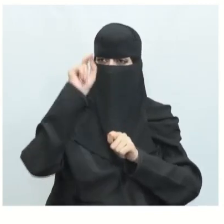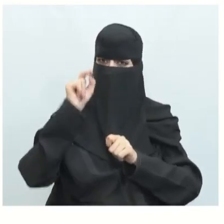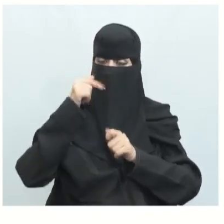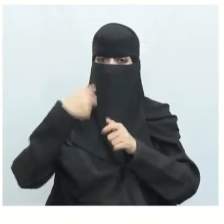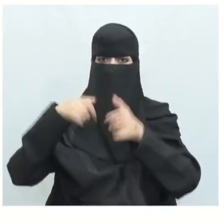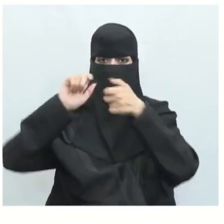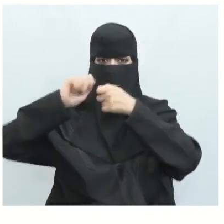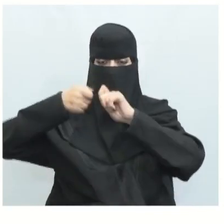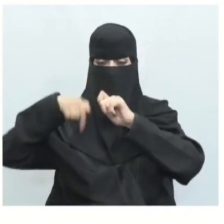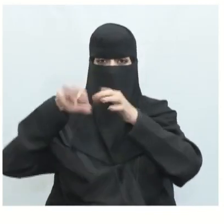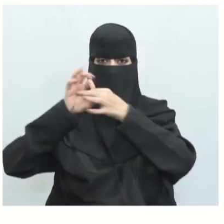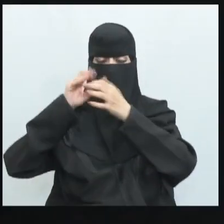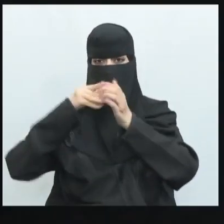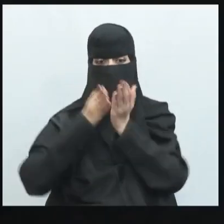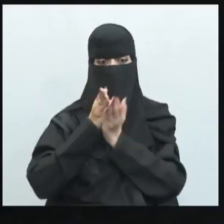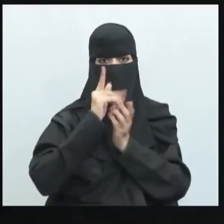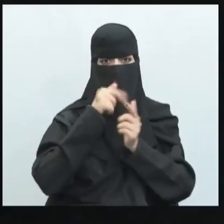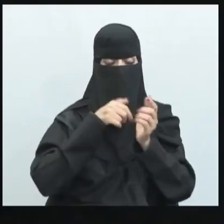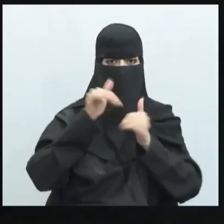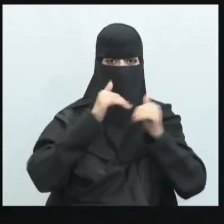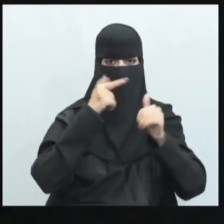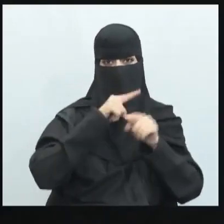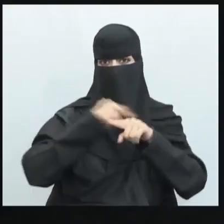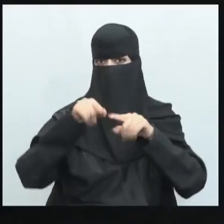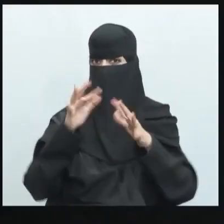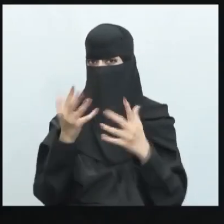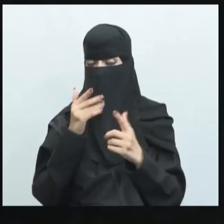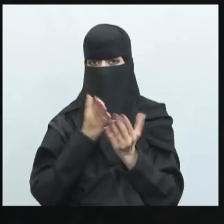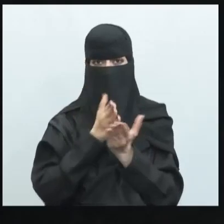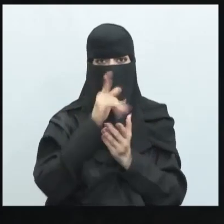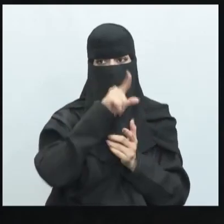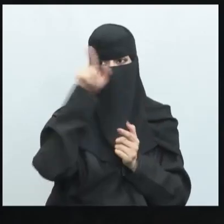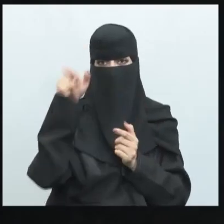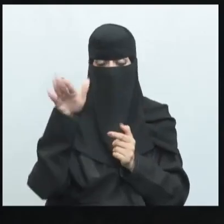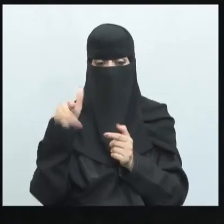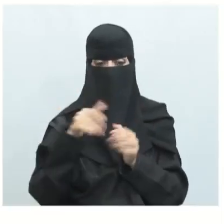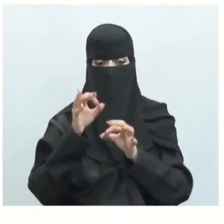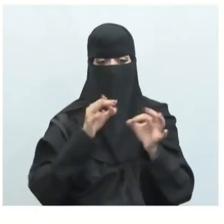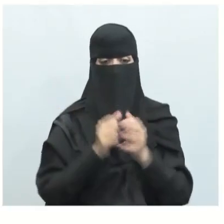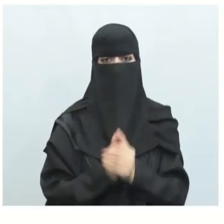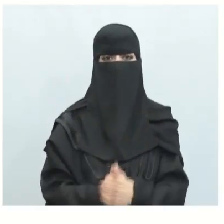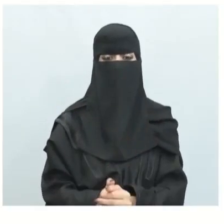والعقد المتصل بهما او اتجاه المخطط الى اين يذهب هذا